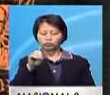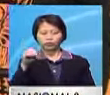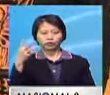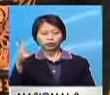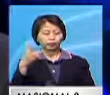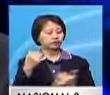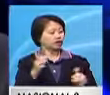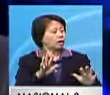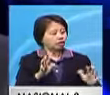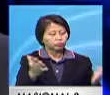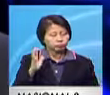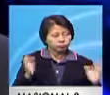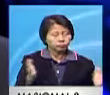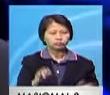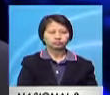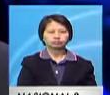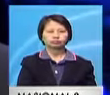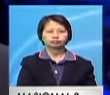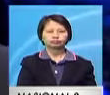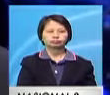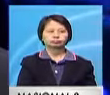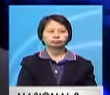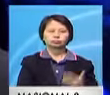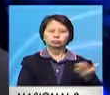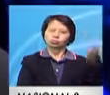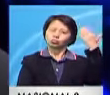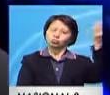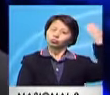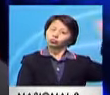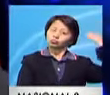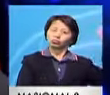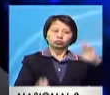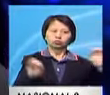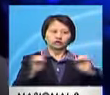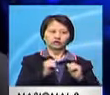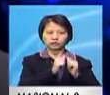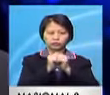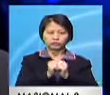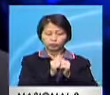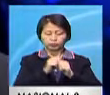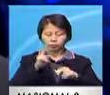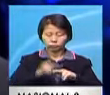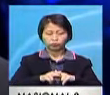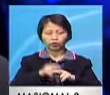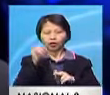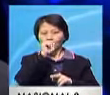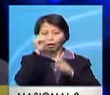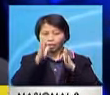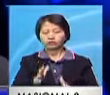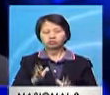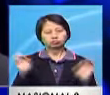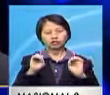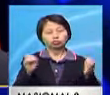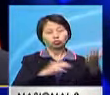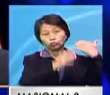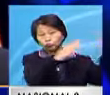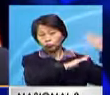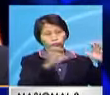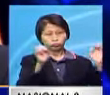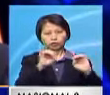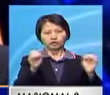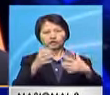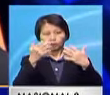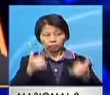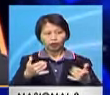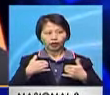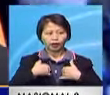sendiri. Okey, kalau dulu kita tak ada segmen bersama artis, duet bersama artis, tapi untuk tahun ni jolong-jolong kalinya dia